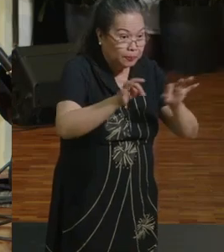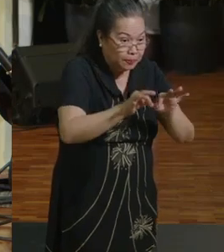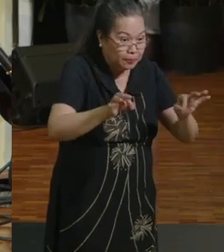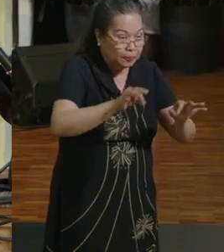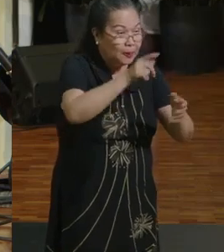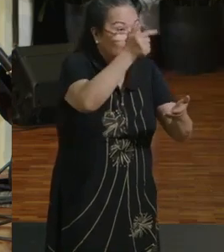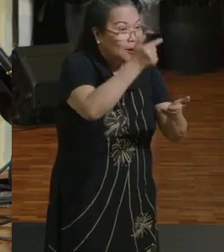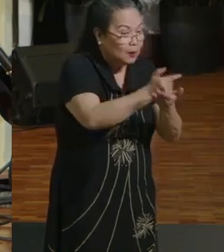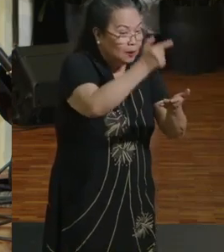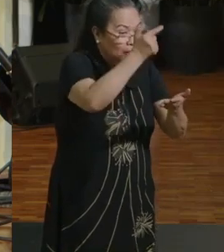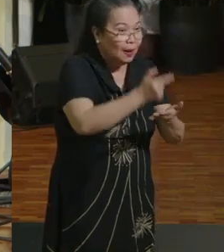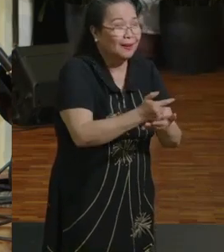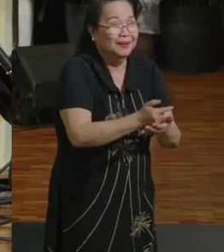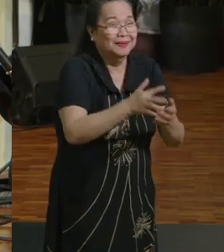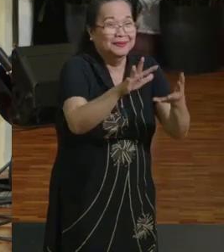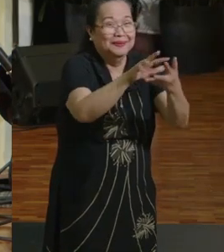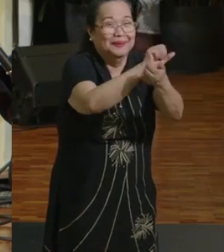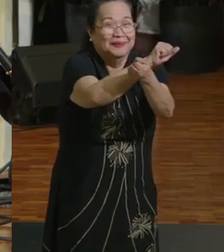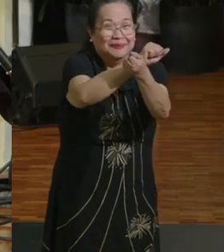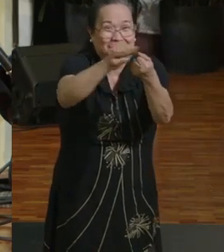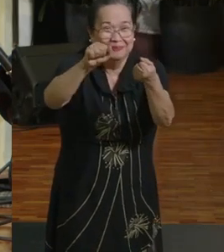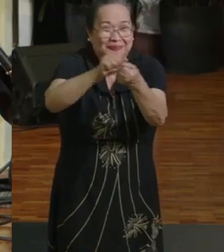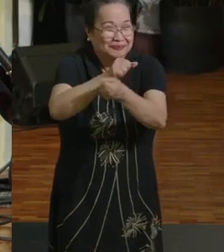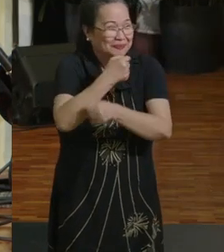kayong nagawang pinsala. No?